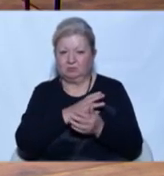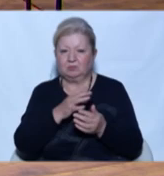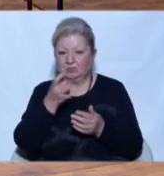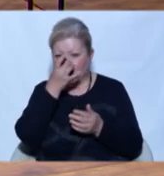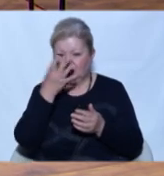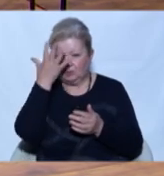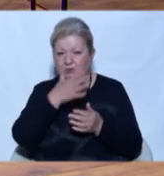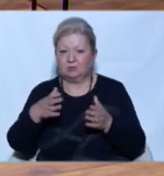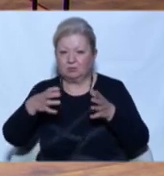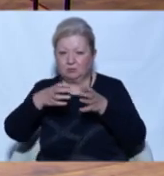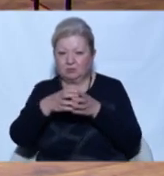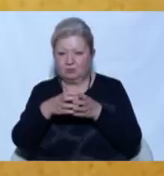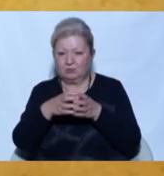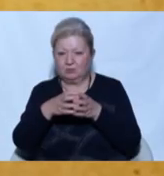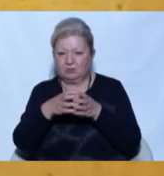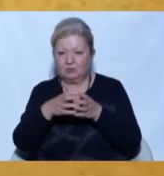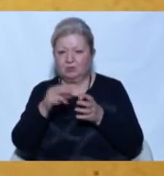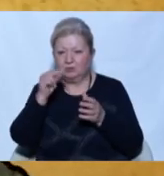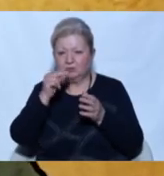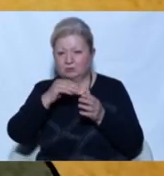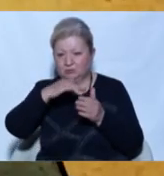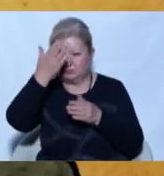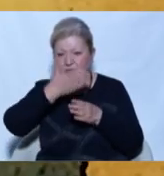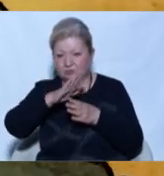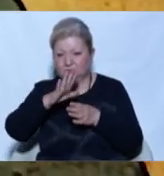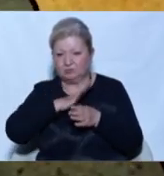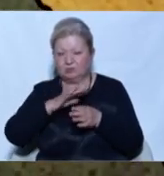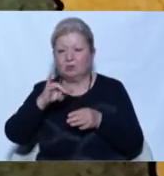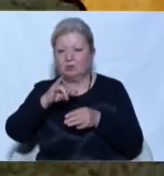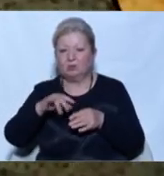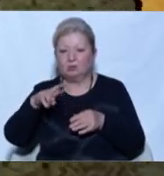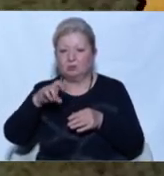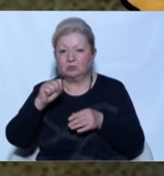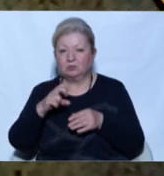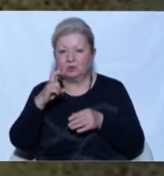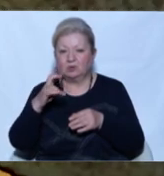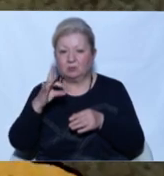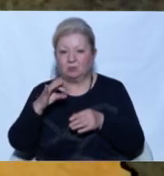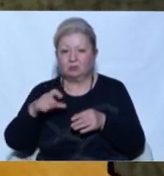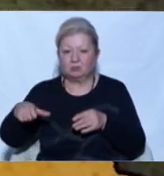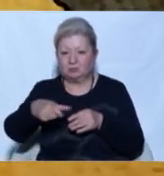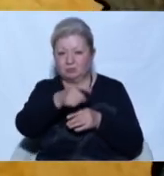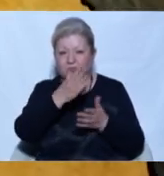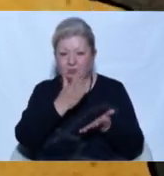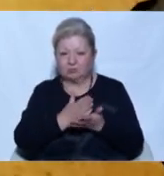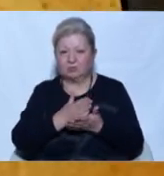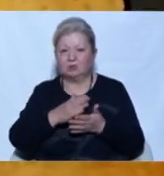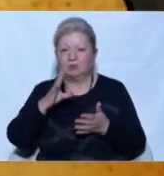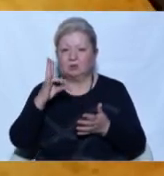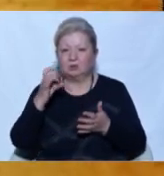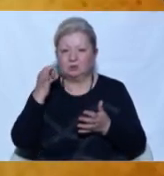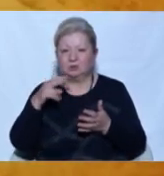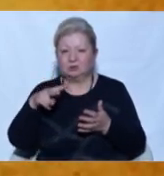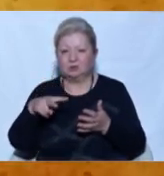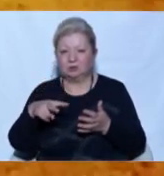Აფრიკის კონტინენტზე ჩრდილოეთ ნაწილში უდაბნოში გადის მდინარე ნილოსი.